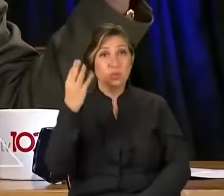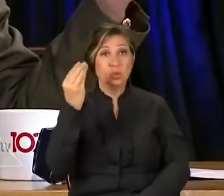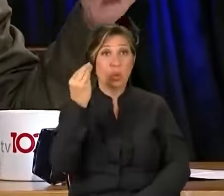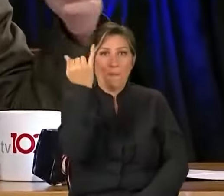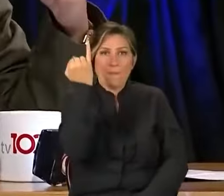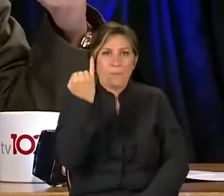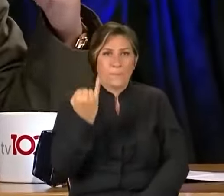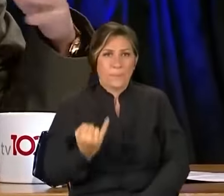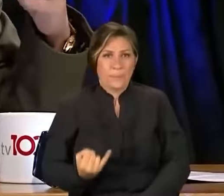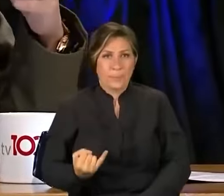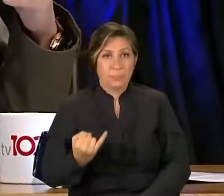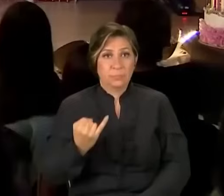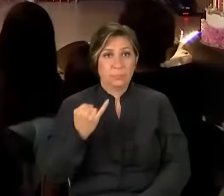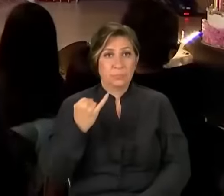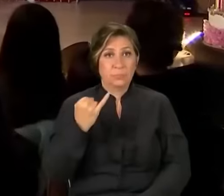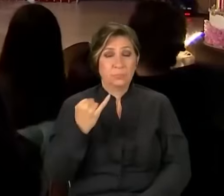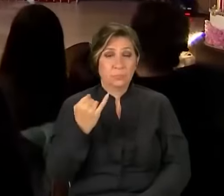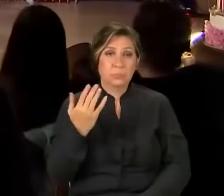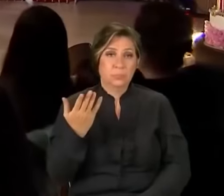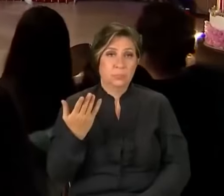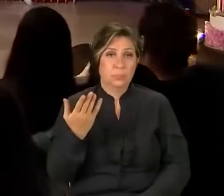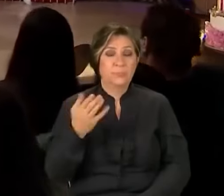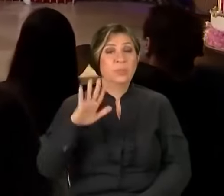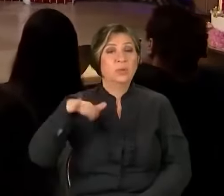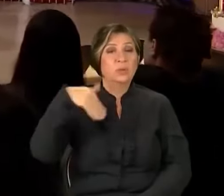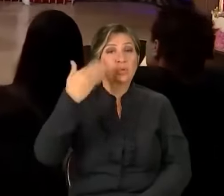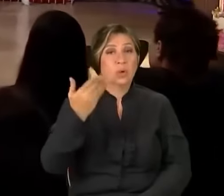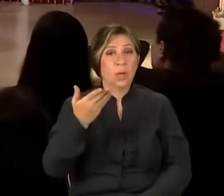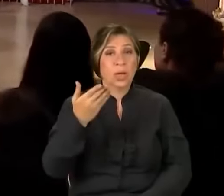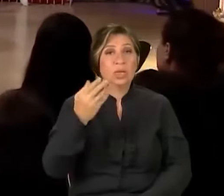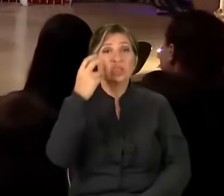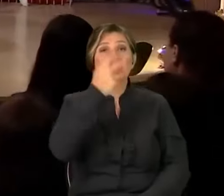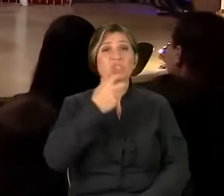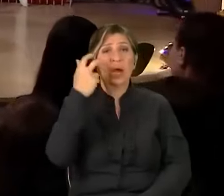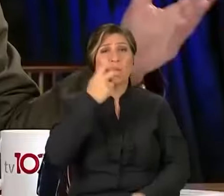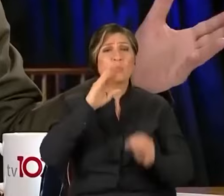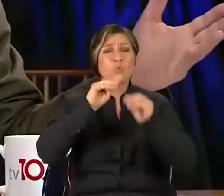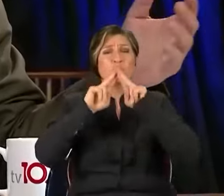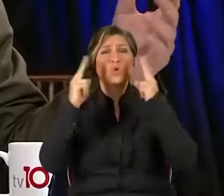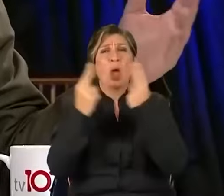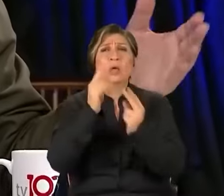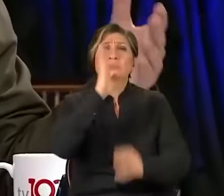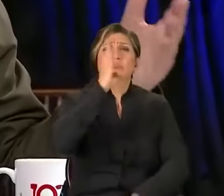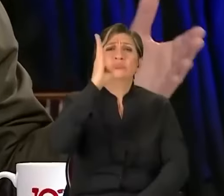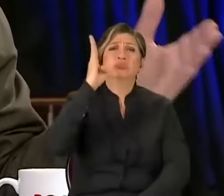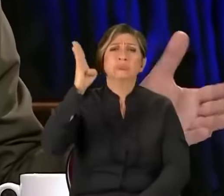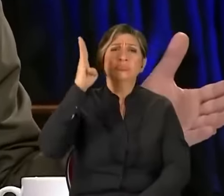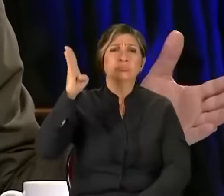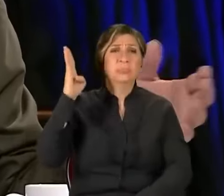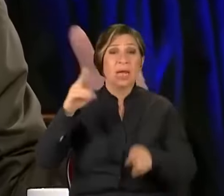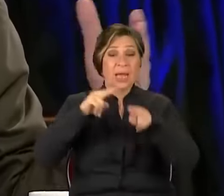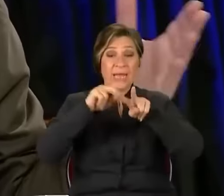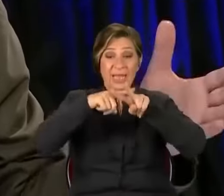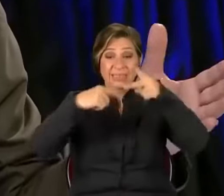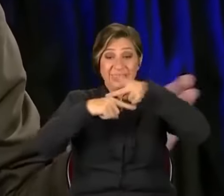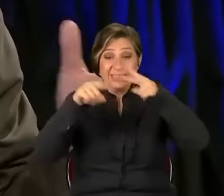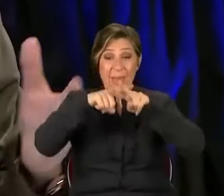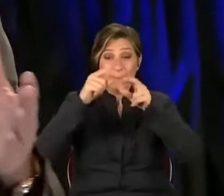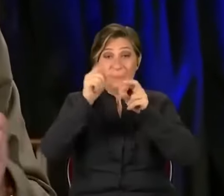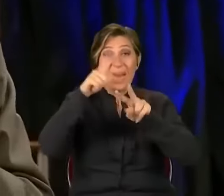çok iyiydi. Çok mu kilo almış? Evet. Sonra ve şarkıları bütün dünyayı dolaşıyordu. Ve Casablanca'da